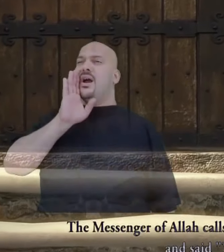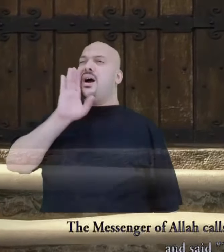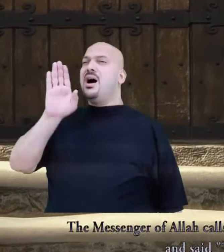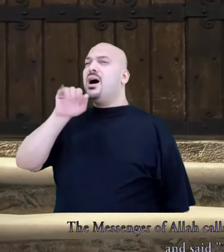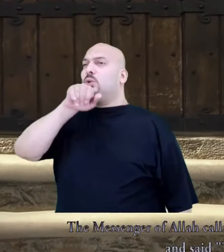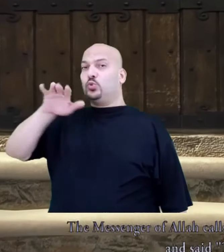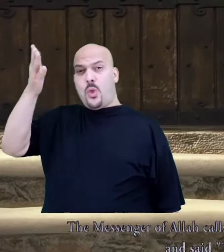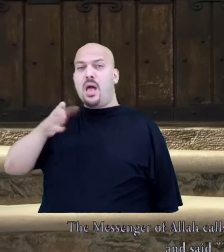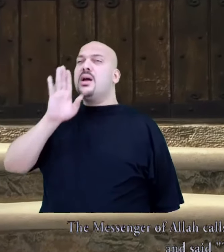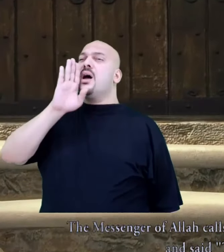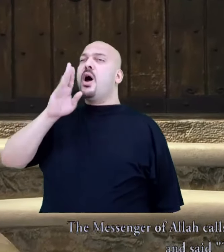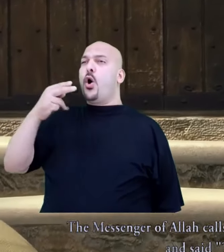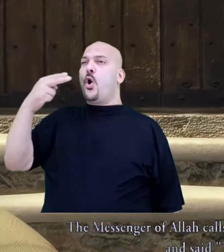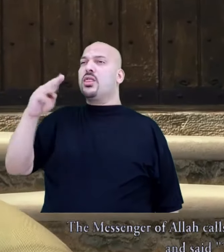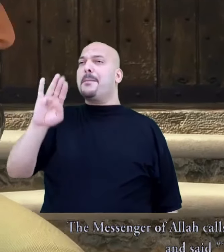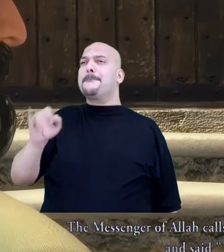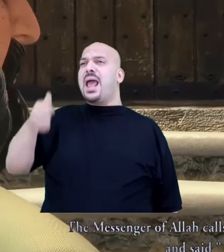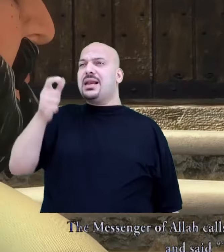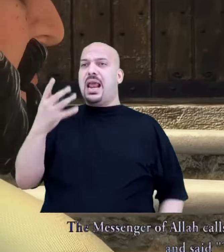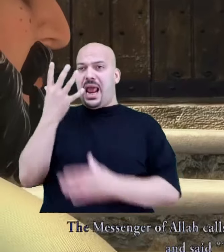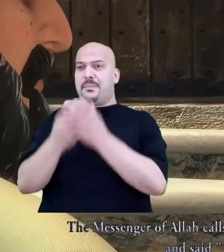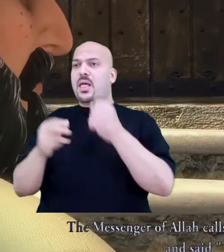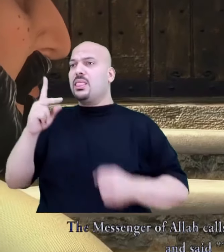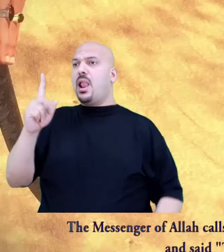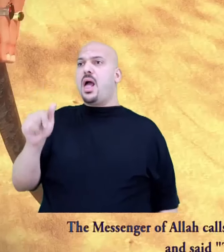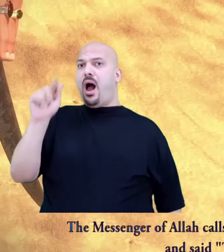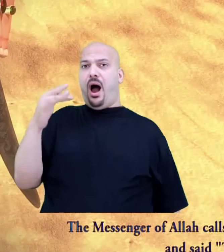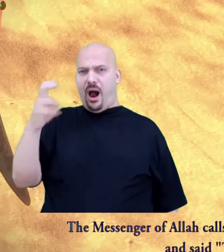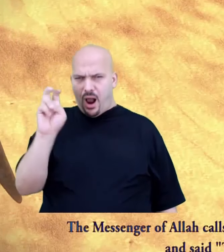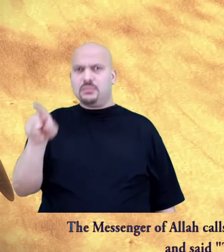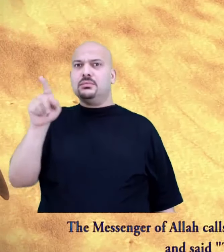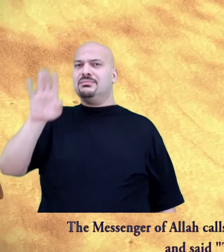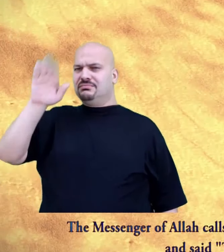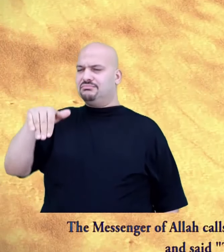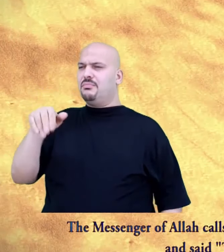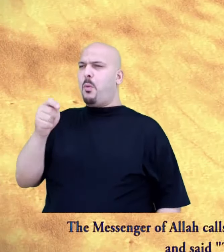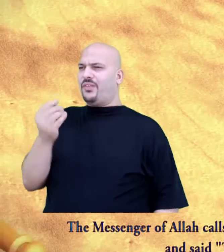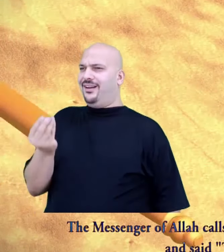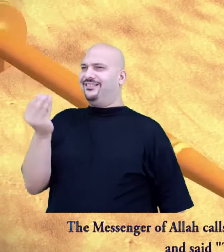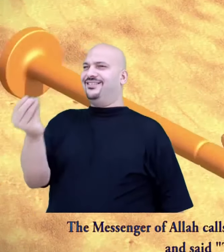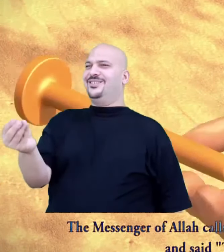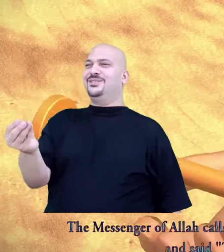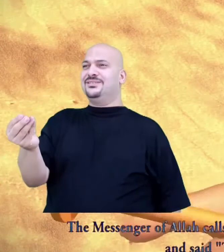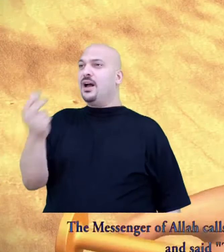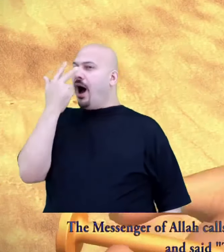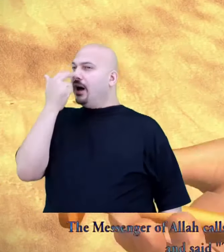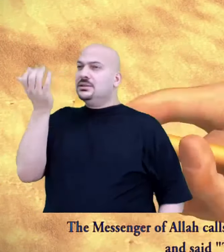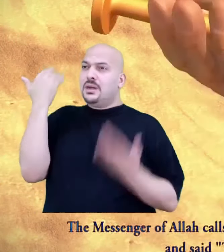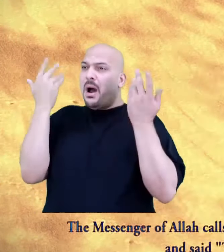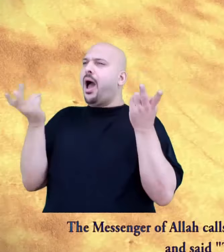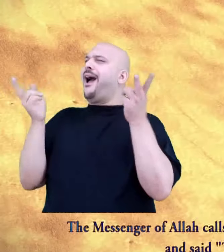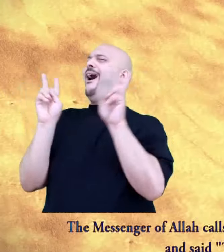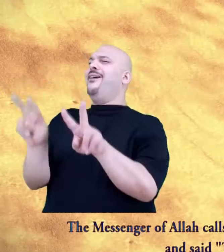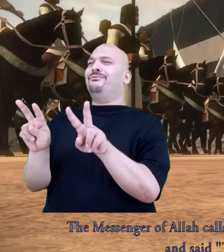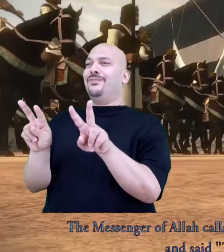ينادي رسول الله على عثمان بن طلحة ويعطيه مفاتيح الكعبة ويقول: